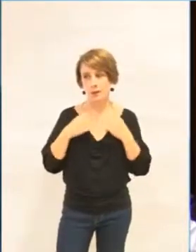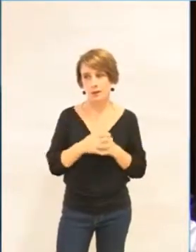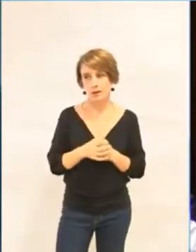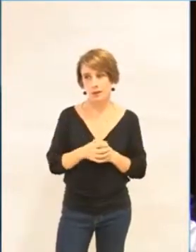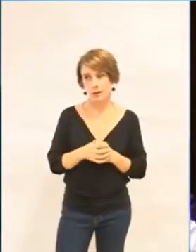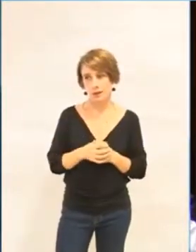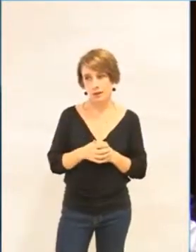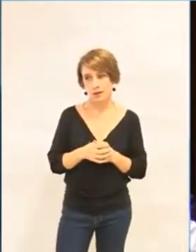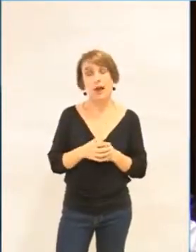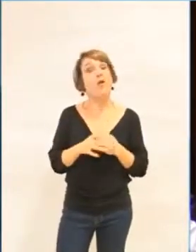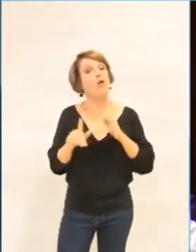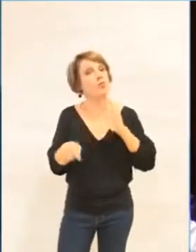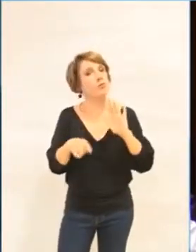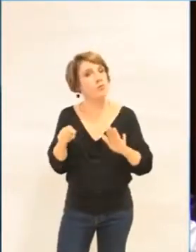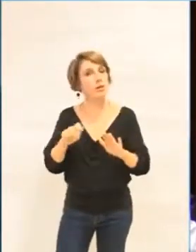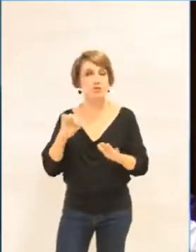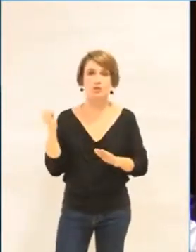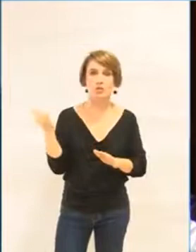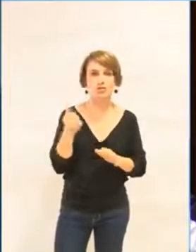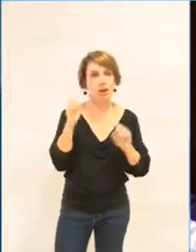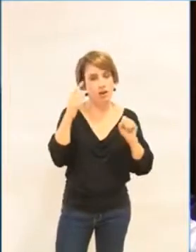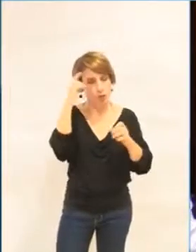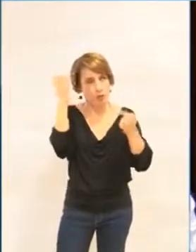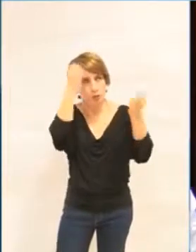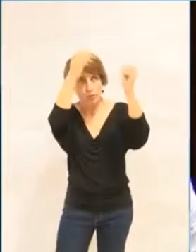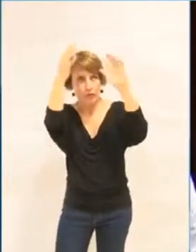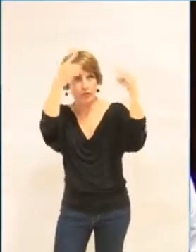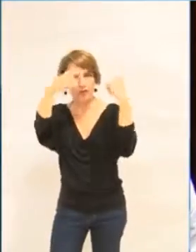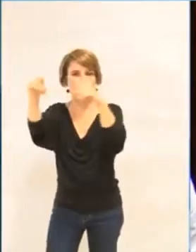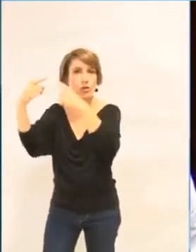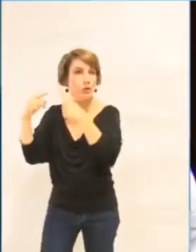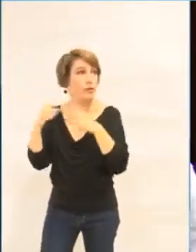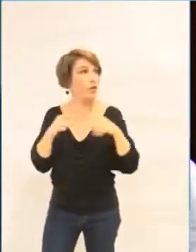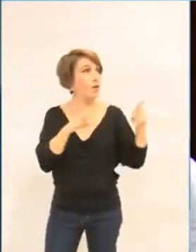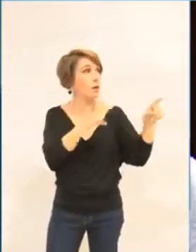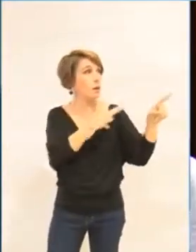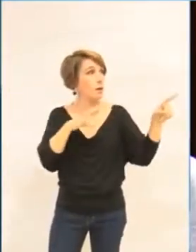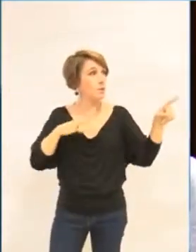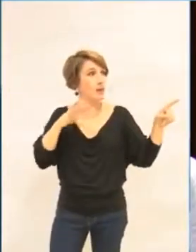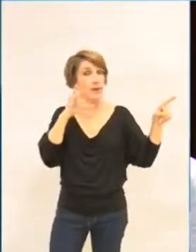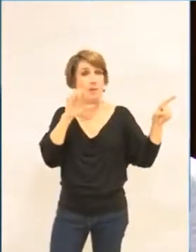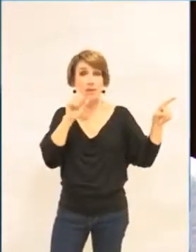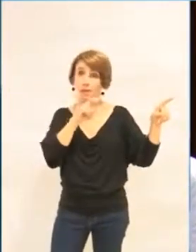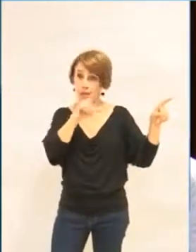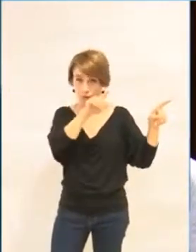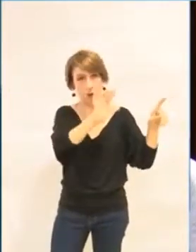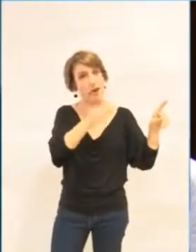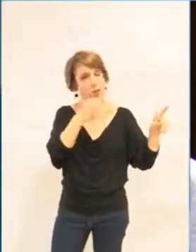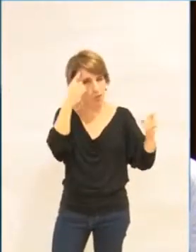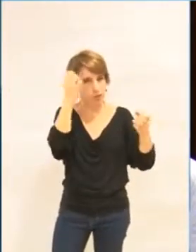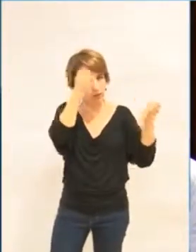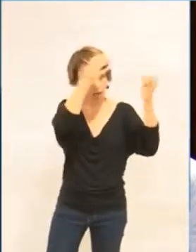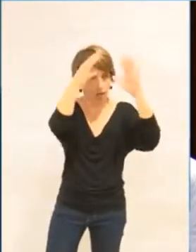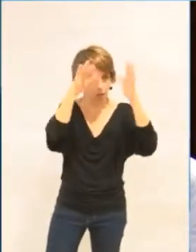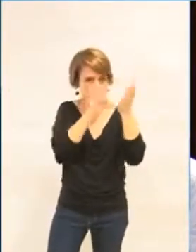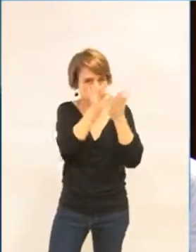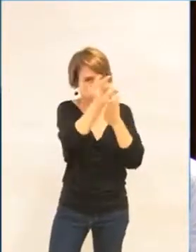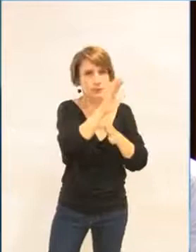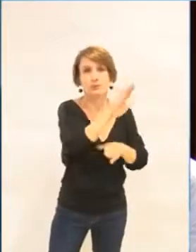différences d'interprétation. Madame Tavel ne s'en est pas cachée, et j'y reviendrai tout à l'heure pour ce qui concerne la période